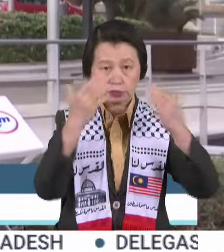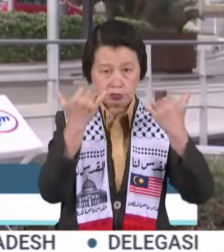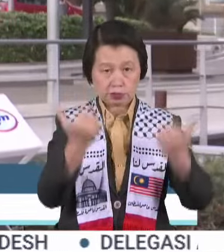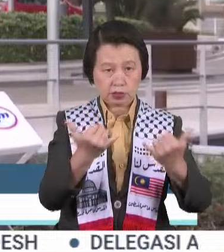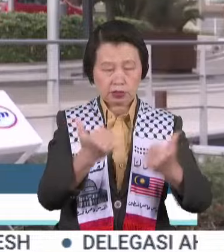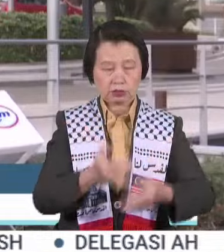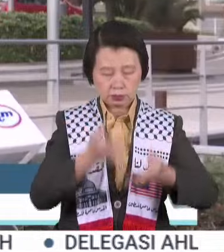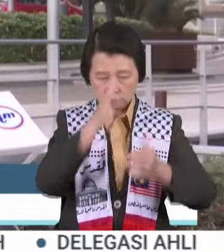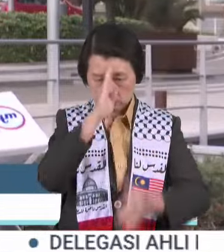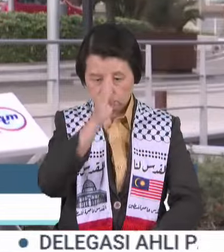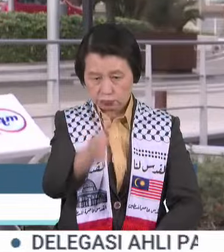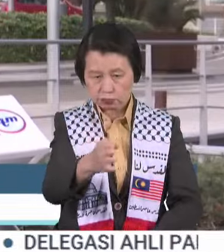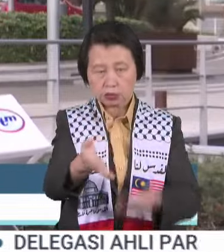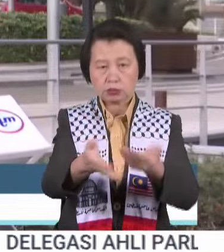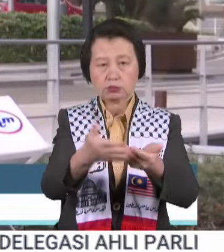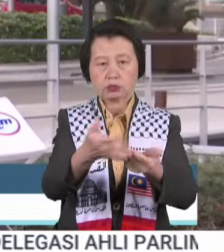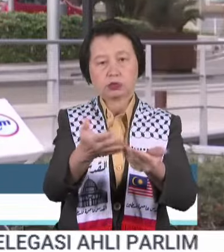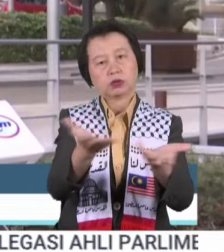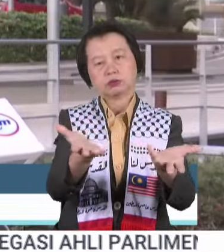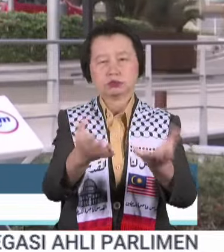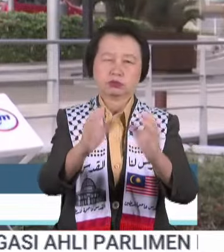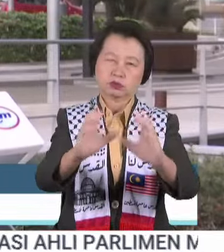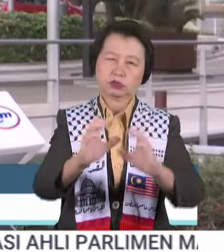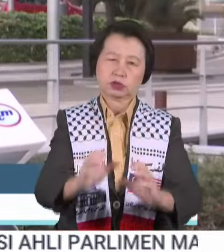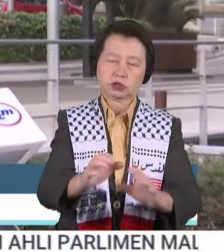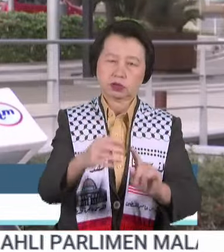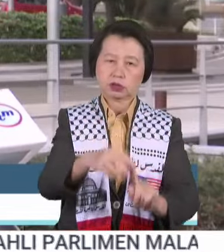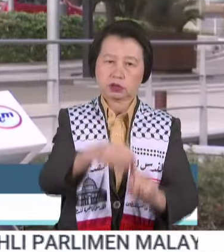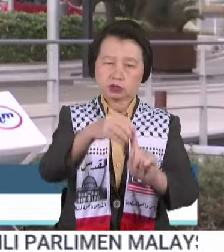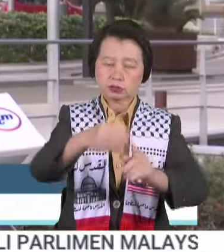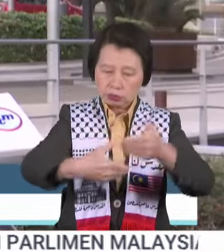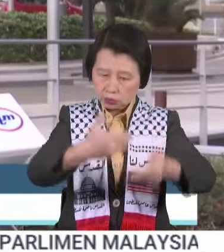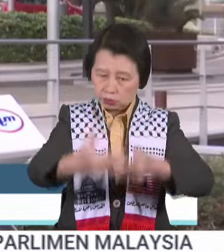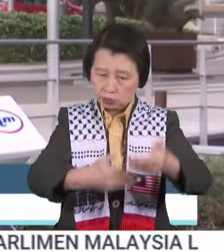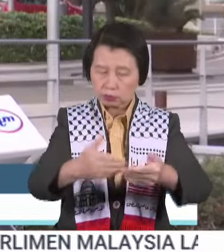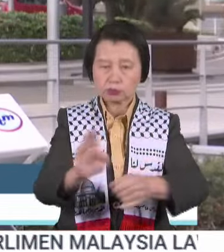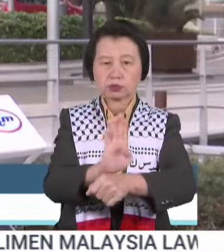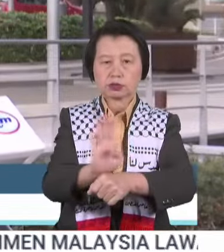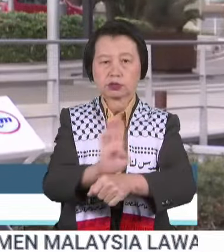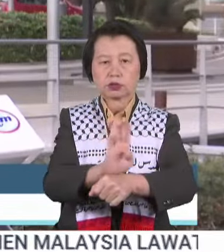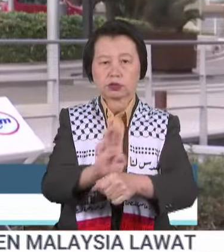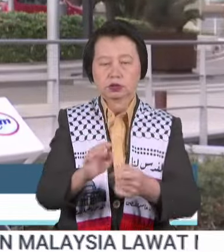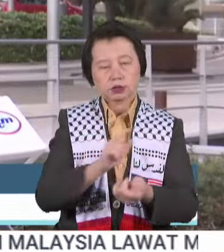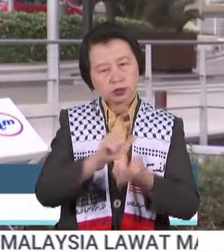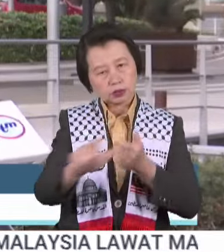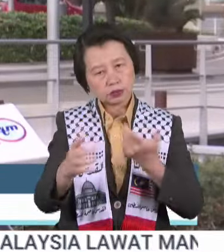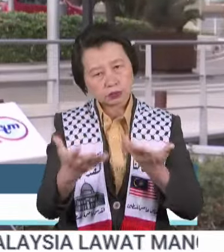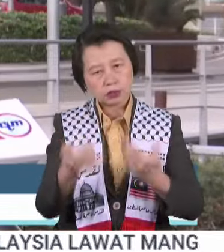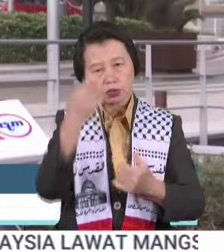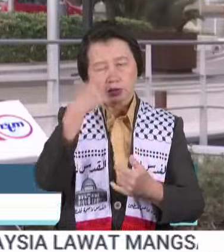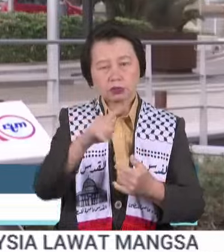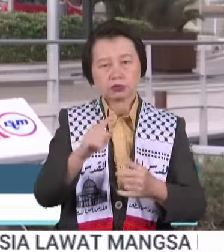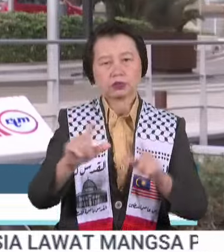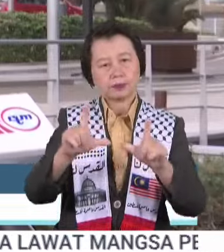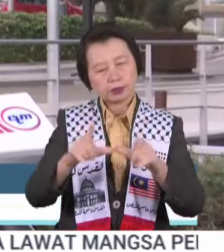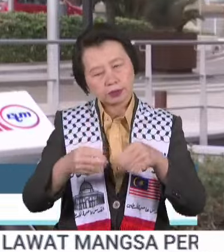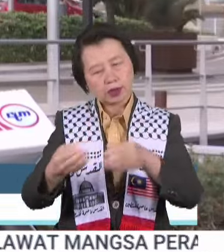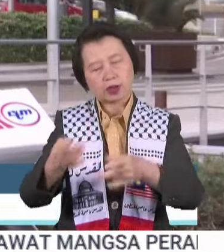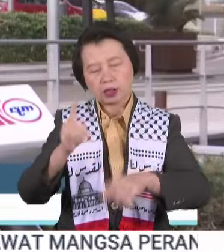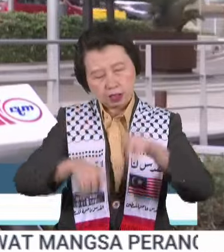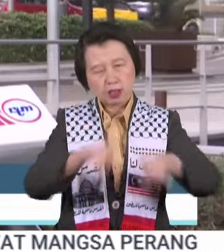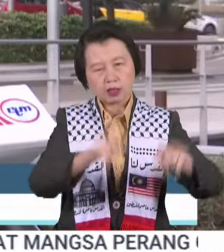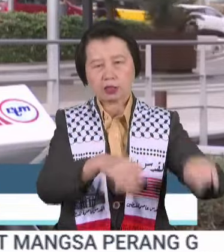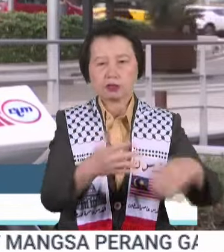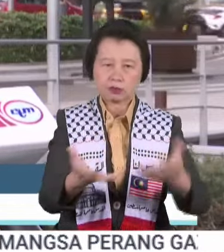memberi fokus kepada memudah cara terutama proses perniagaan, kelulusan bagi permit dan